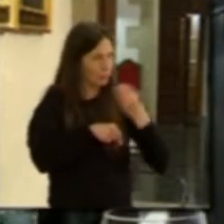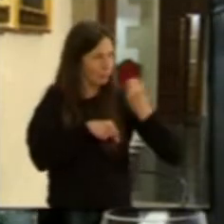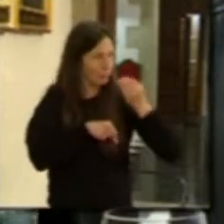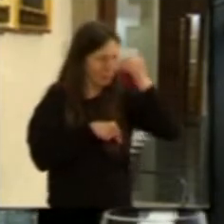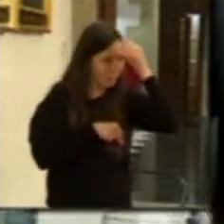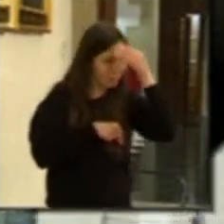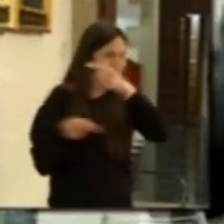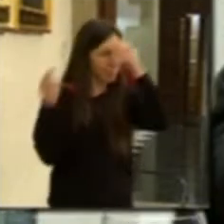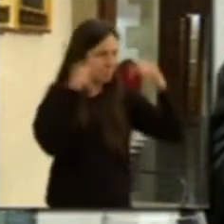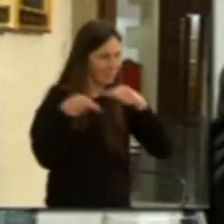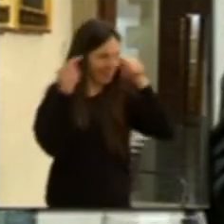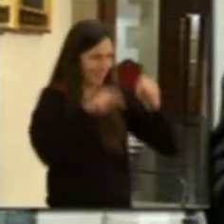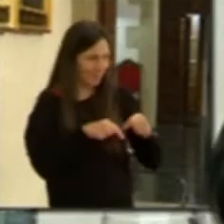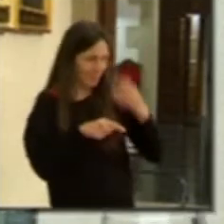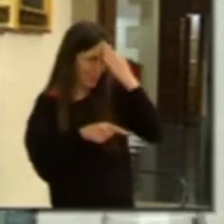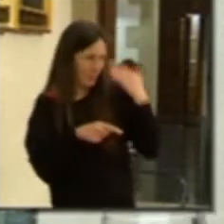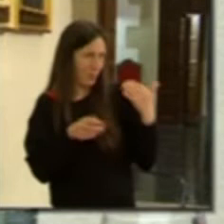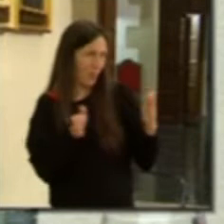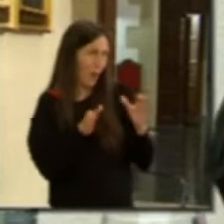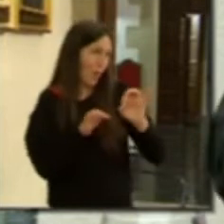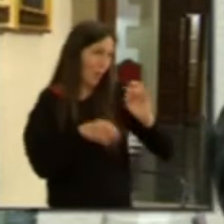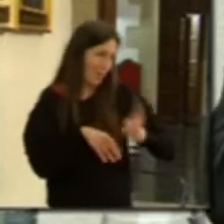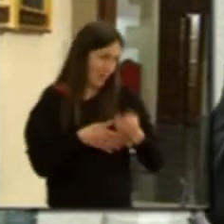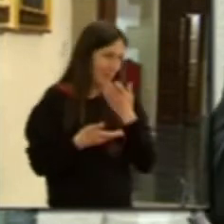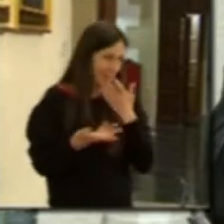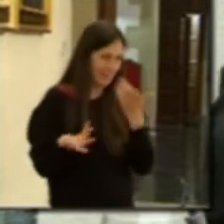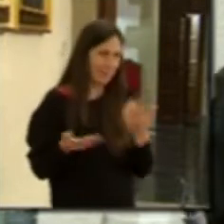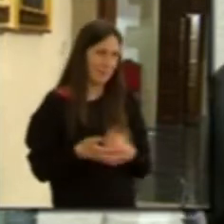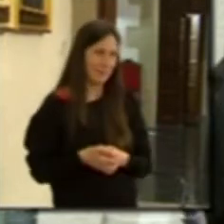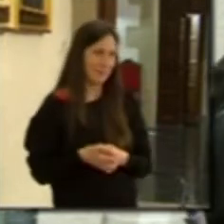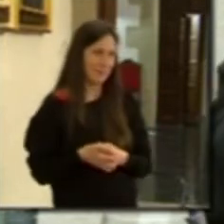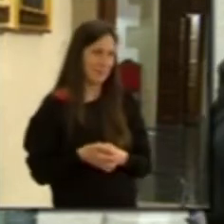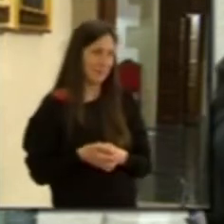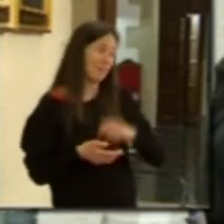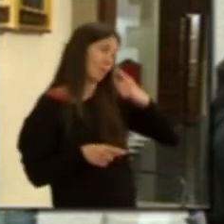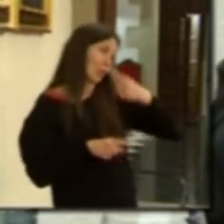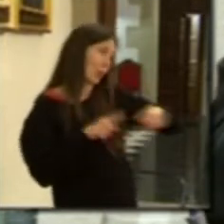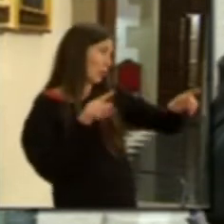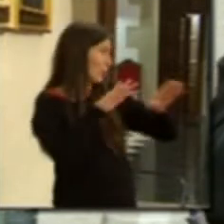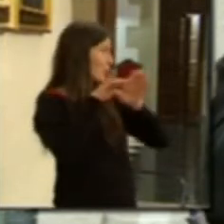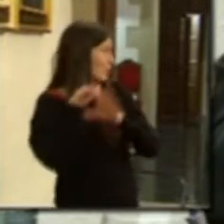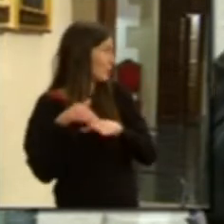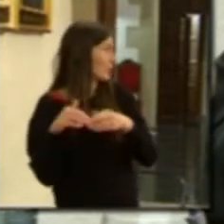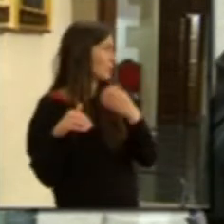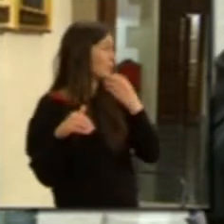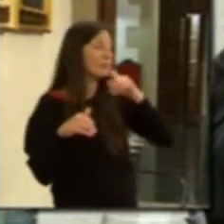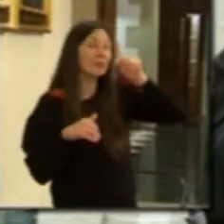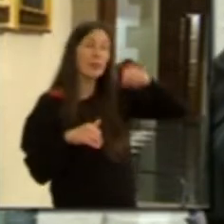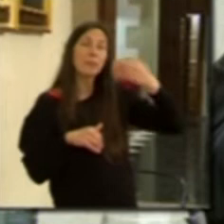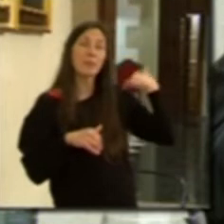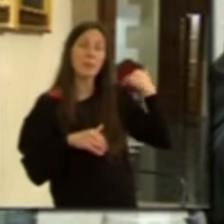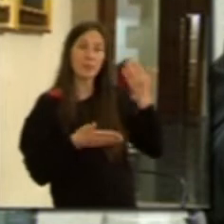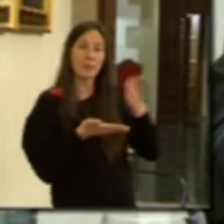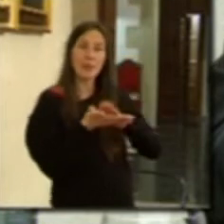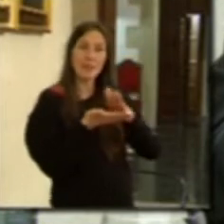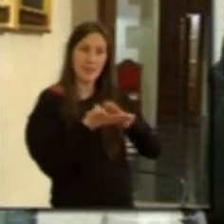gran ciutat i que ara la puc gaudir i abans no podia. Un tema que ens va semblar, o fa mesos que sembla que no en